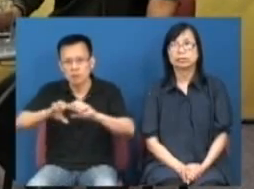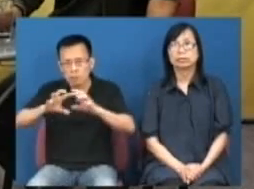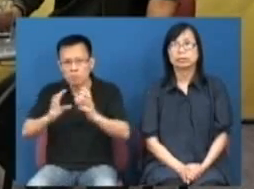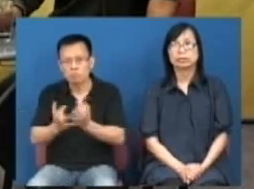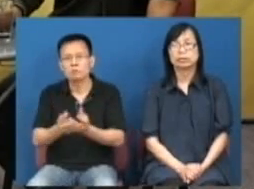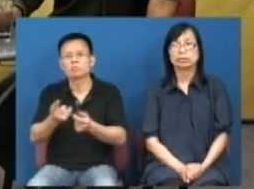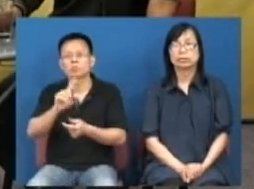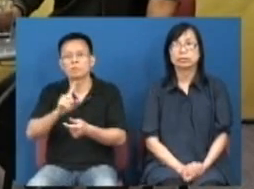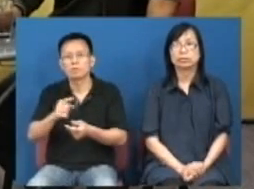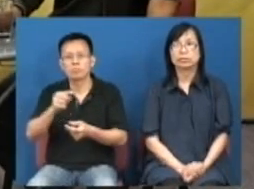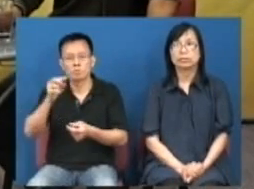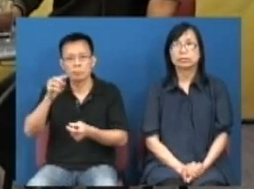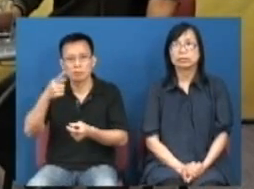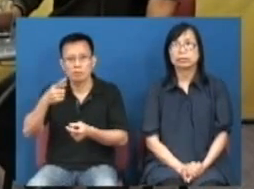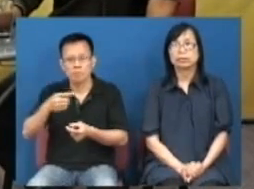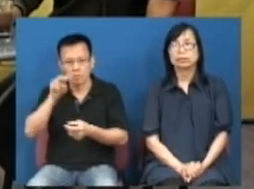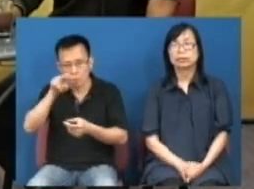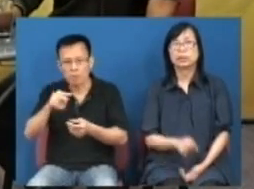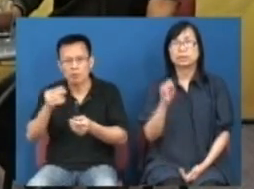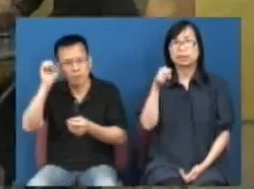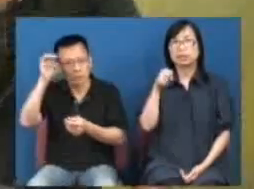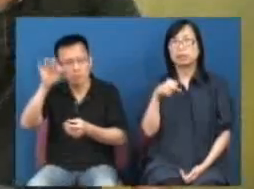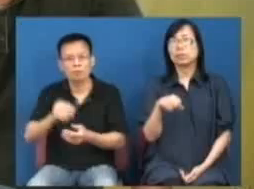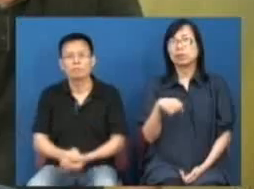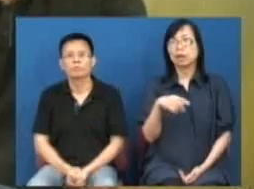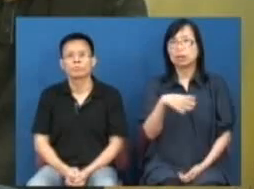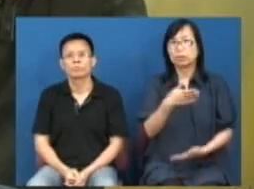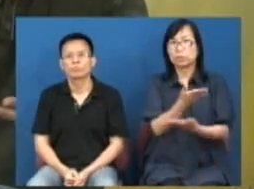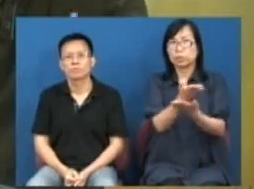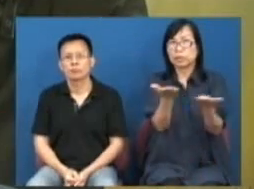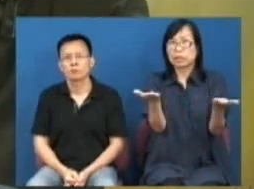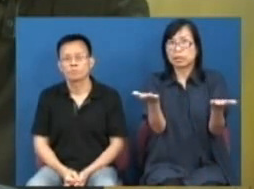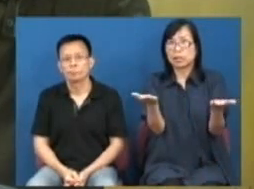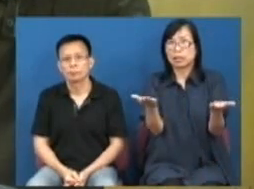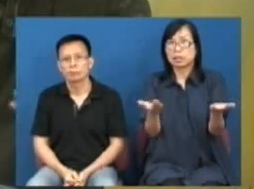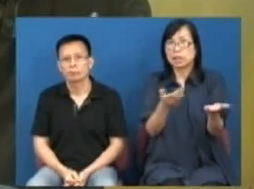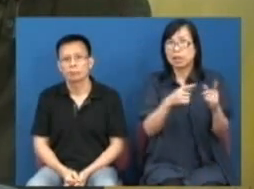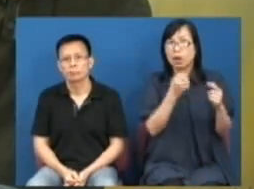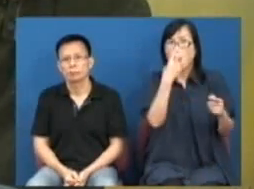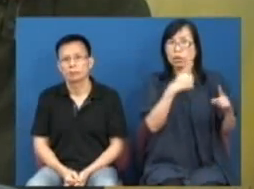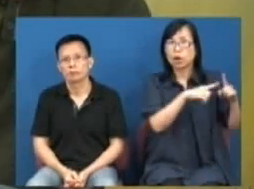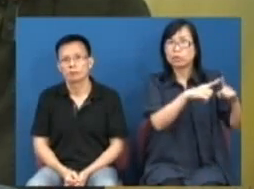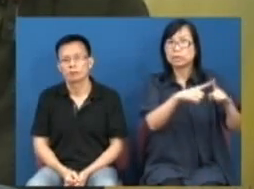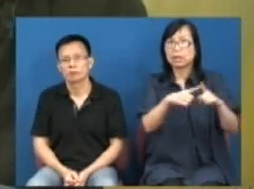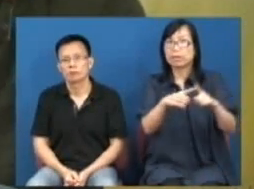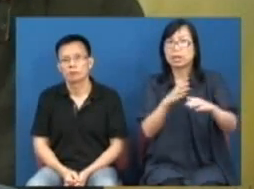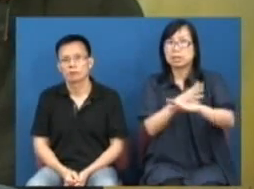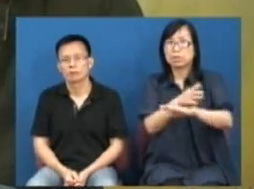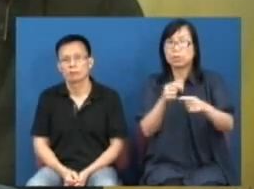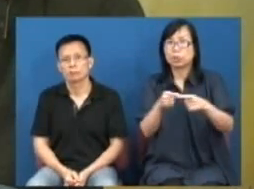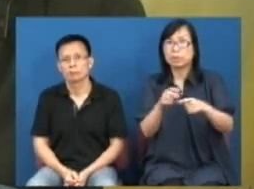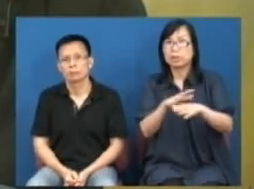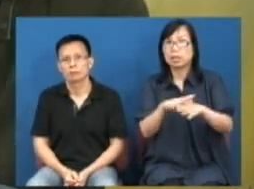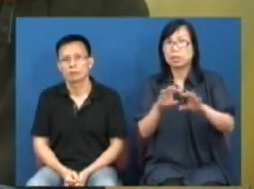點樣睇呢啲嘅意見？ 係啊，即係要即係大家多啲嘅市民啦，多啲公民社會裏邊嘅唔同群體